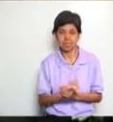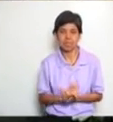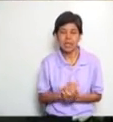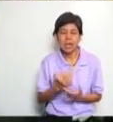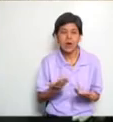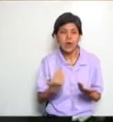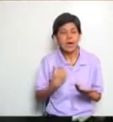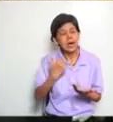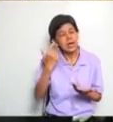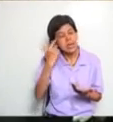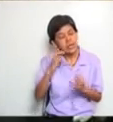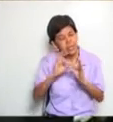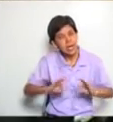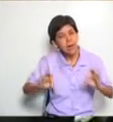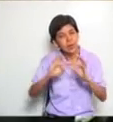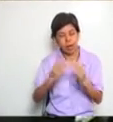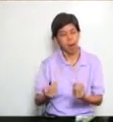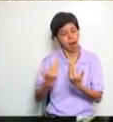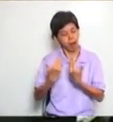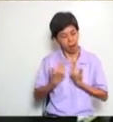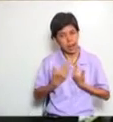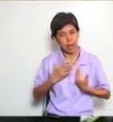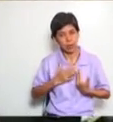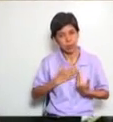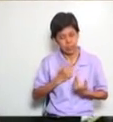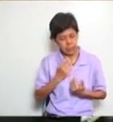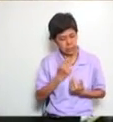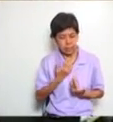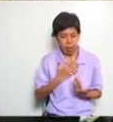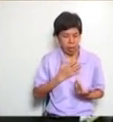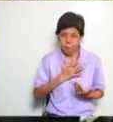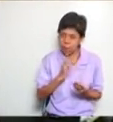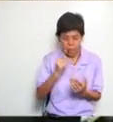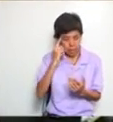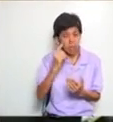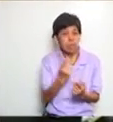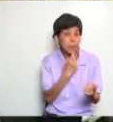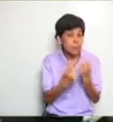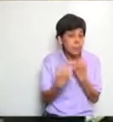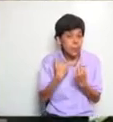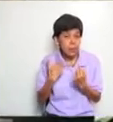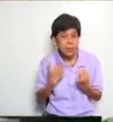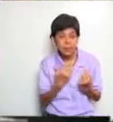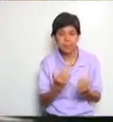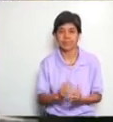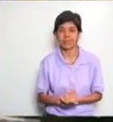ถ้าเราเปคลิษยปัธษลณจะอยางสัทธาในพูดที่สร้างเราโยไม่งมงายมคำถามไครับ